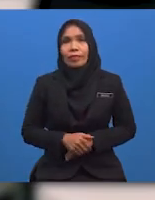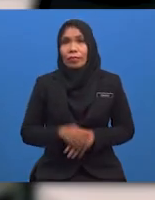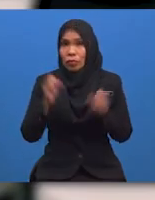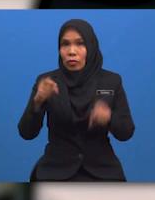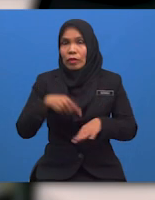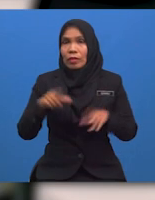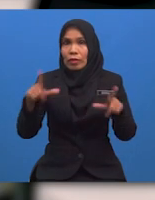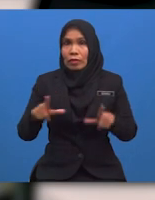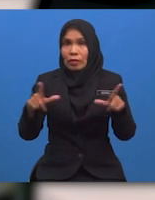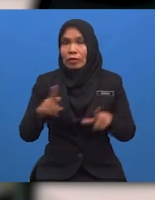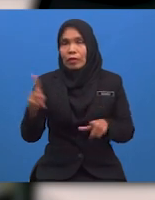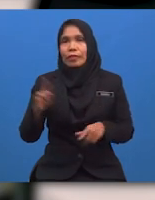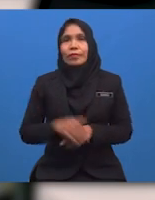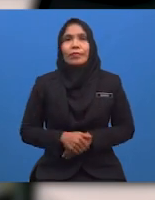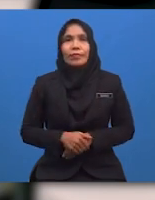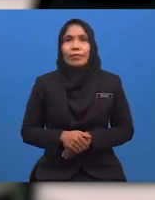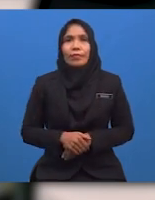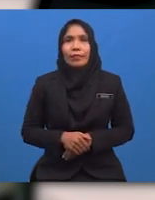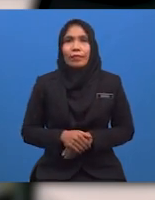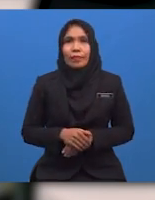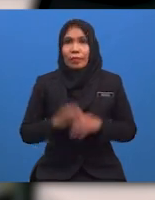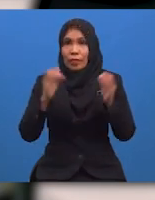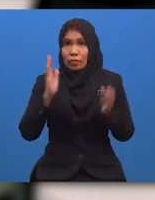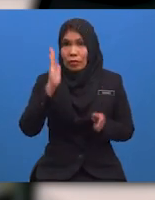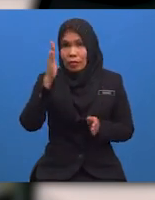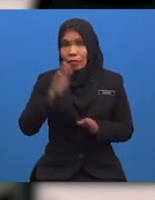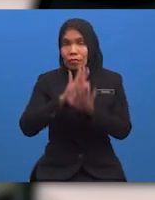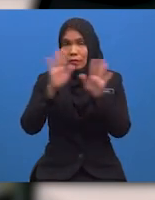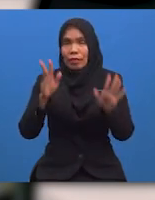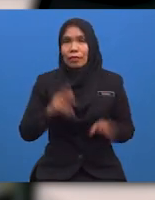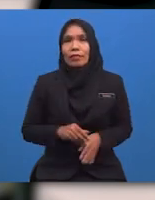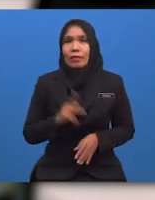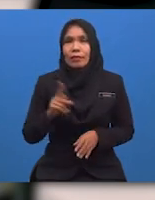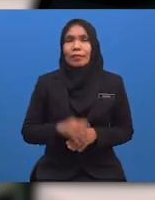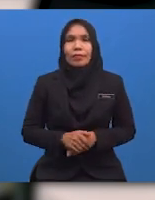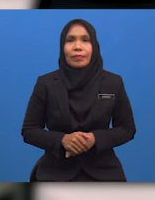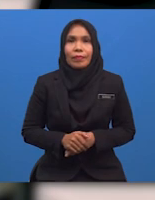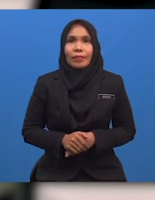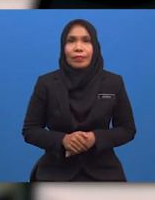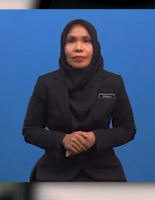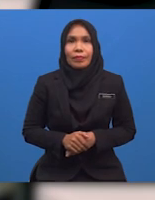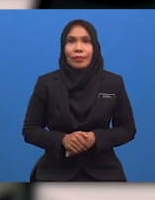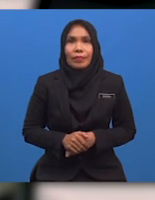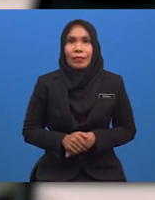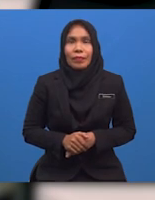akan terangkan setiap langkah mengawal inflasi dengan lebih jelas.